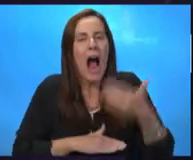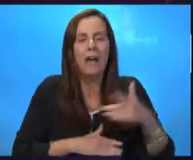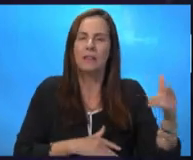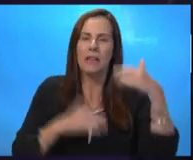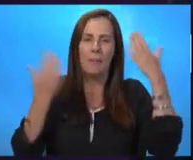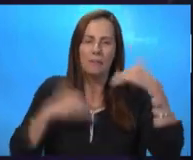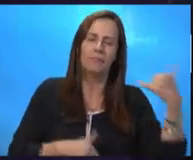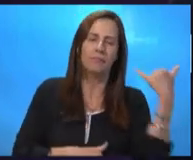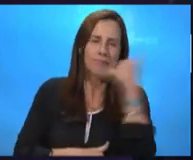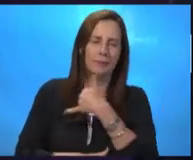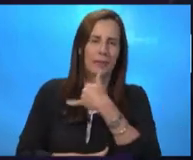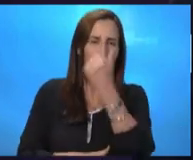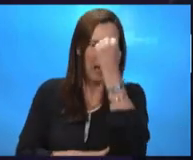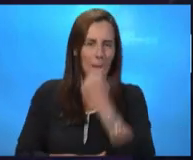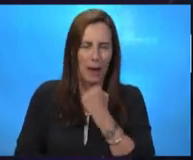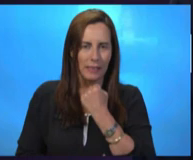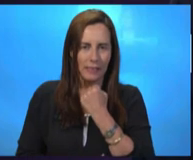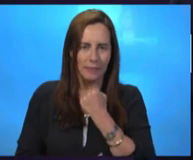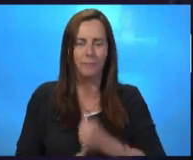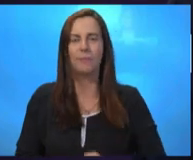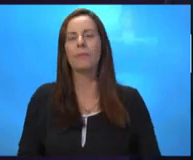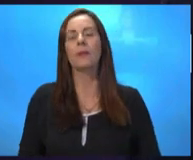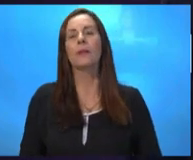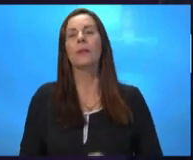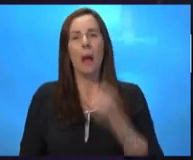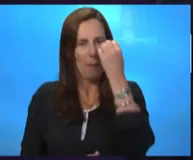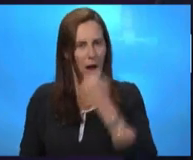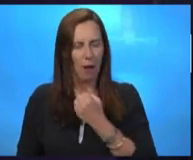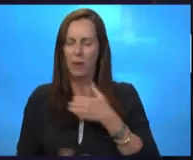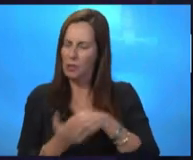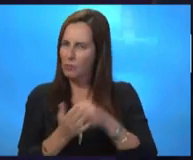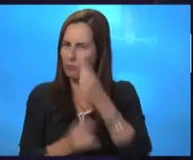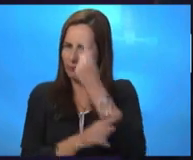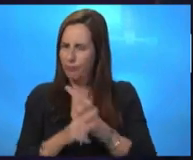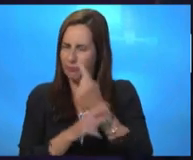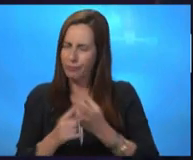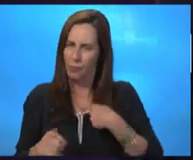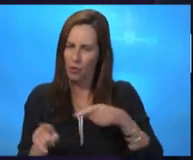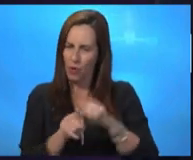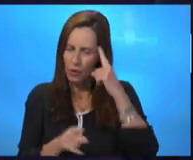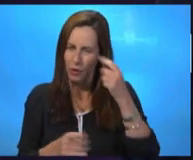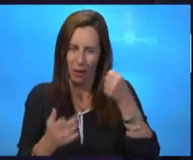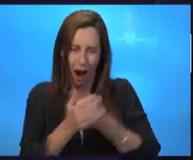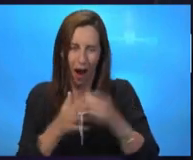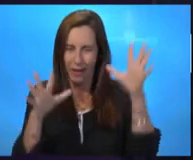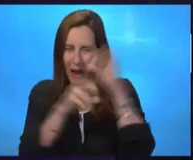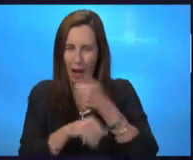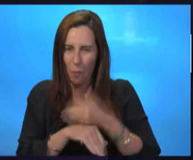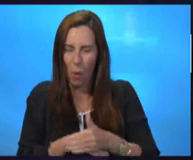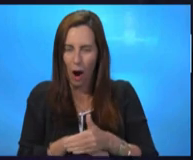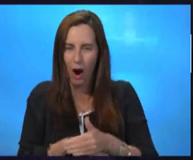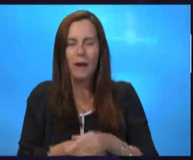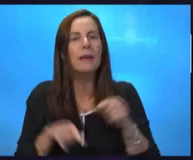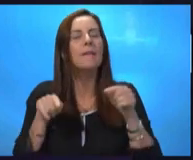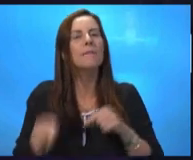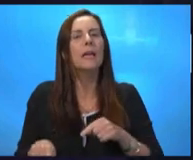להרים טלפון לאנשי חמאס. בחמאס לא עצרו את הירי, כפי שאנחנו יודעים, עד השעות הקטנות של הלילה, וזה,